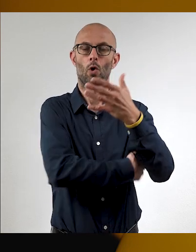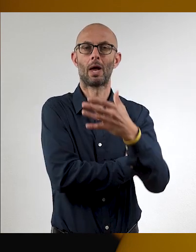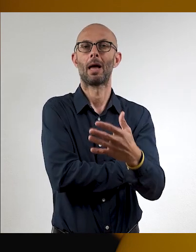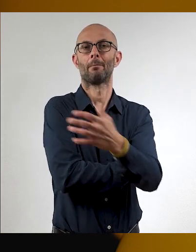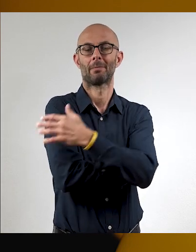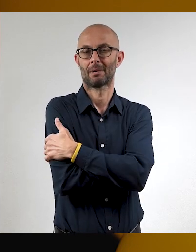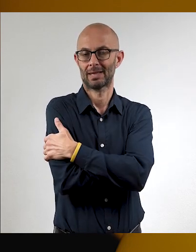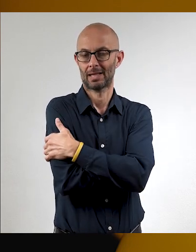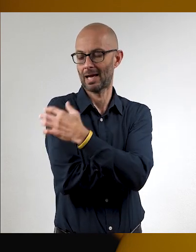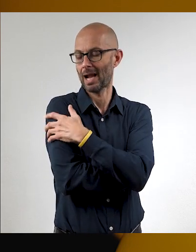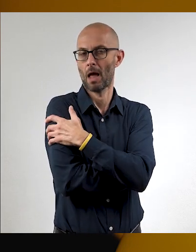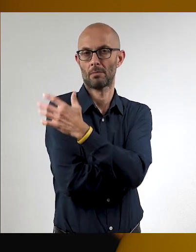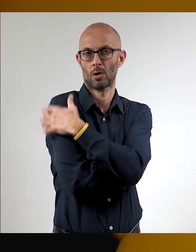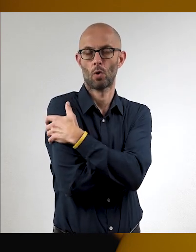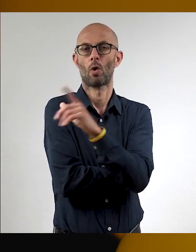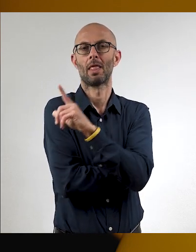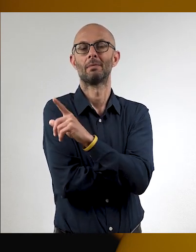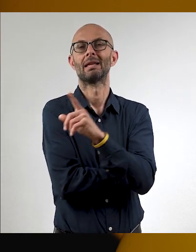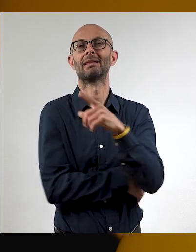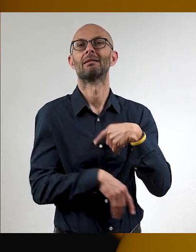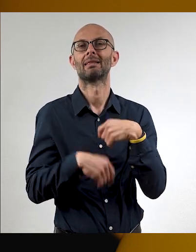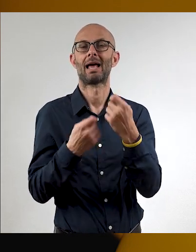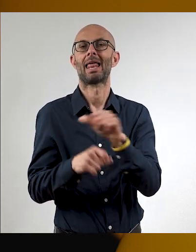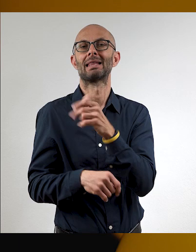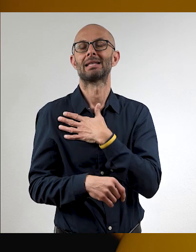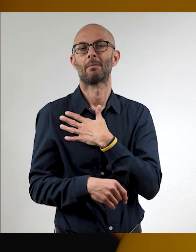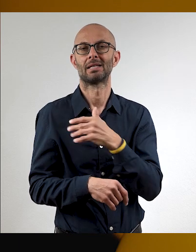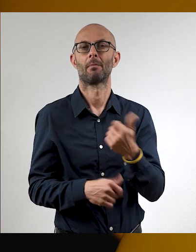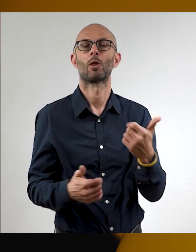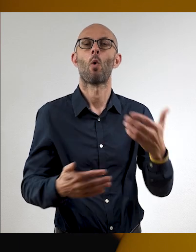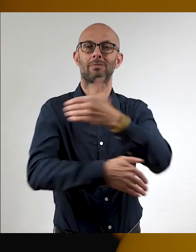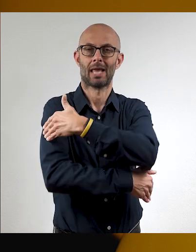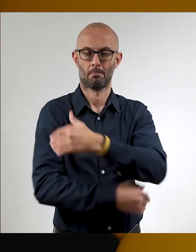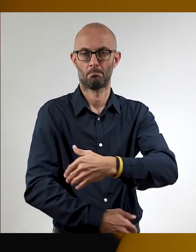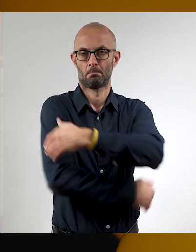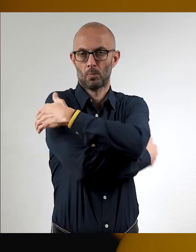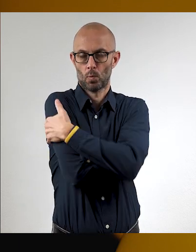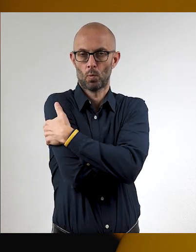primite desne rame, tako kot bi si namenili en objem.